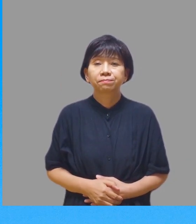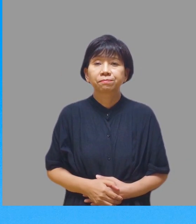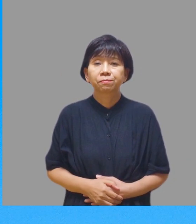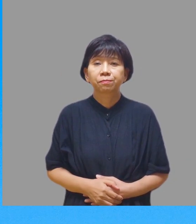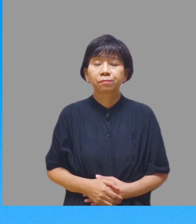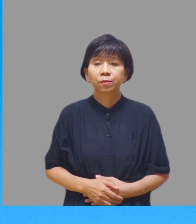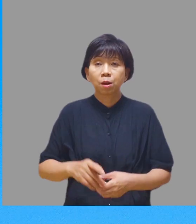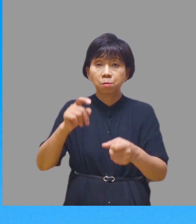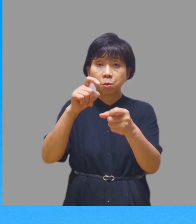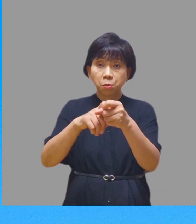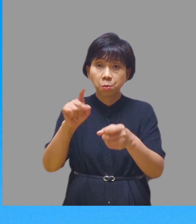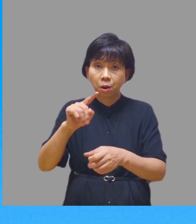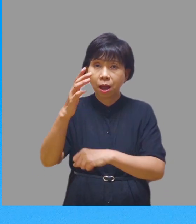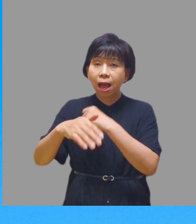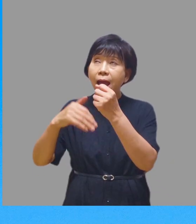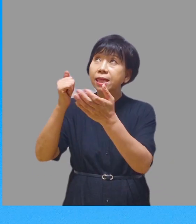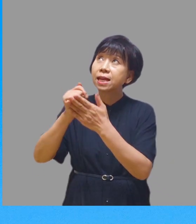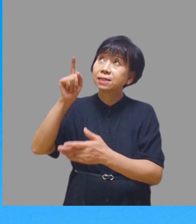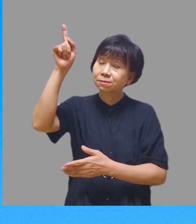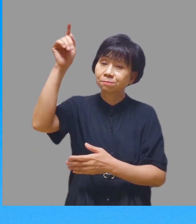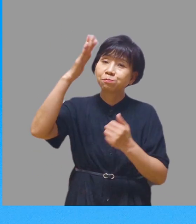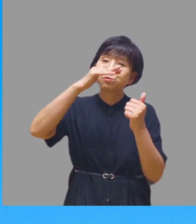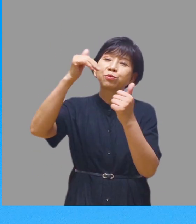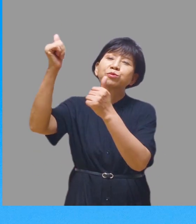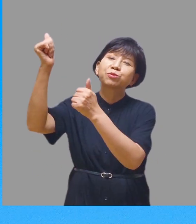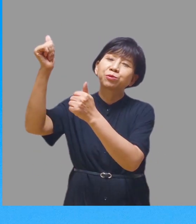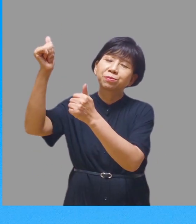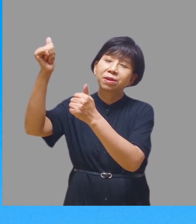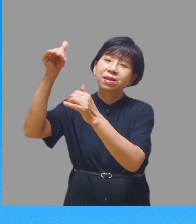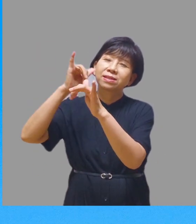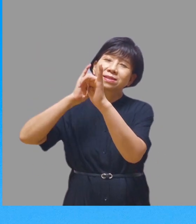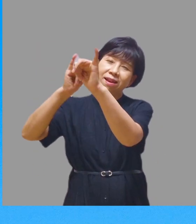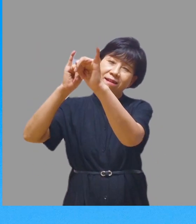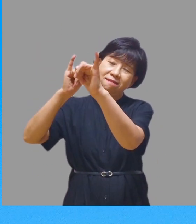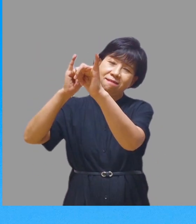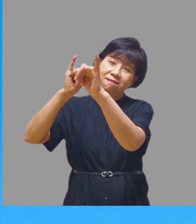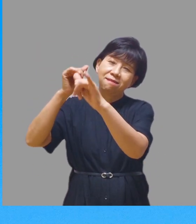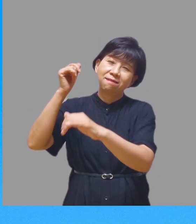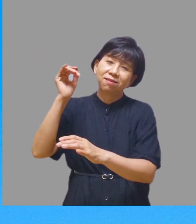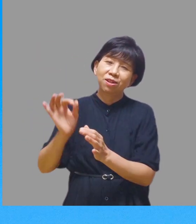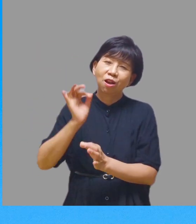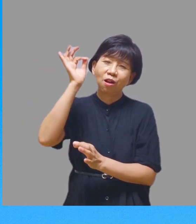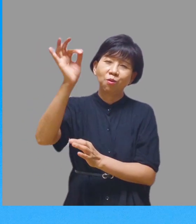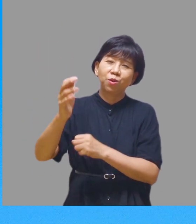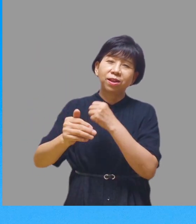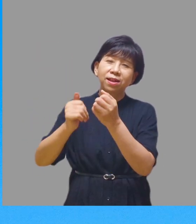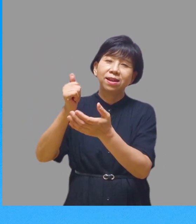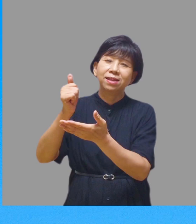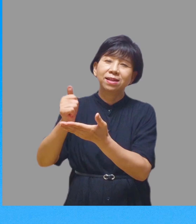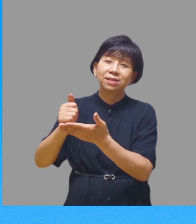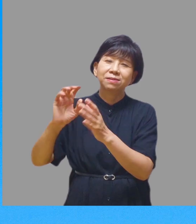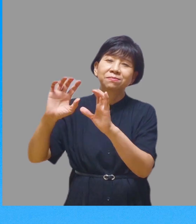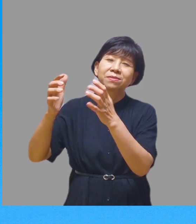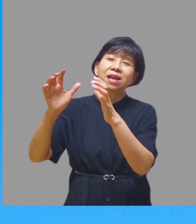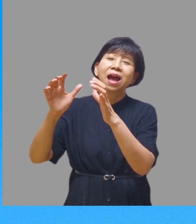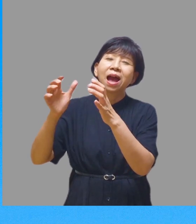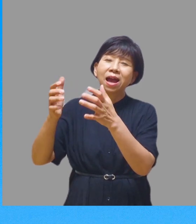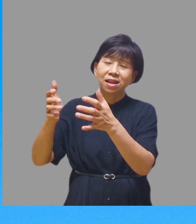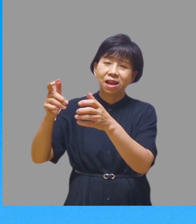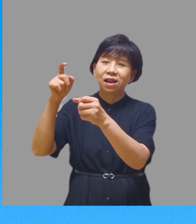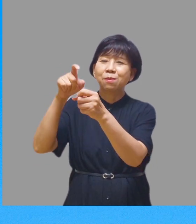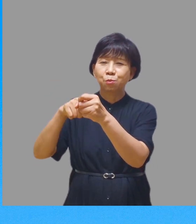바라본 표대는 바로 하나님이 위에서 부르신 부름의 상, 곧 영원한 하나님의 나라인